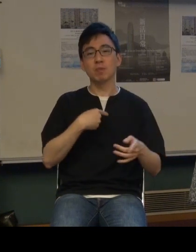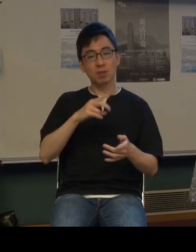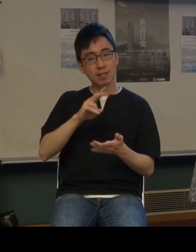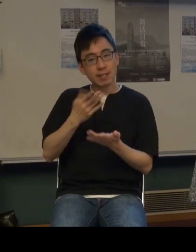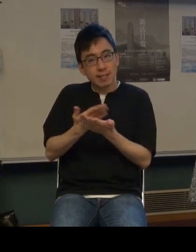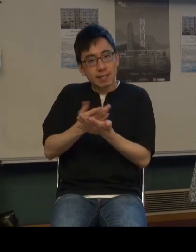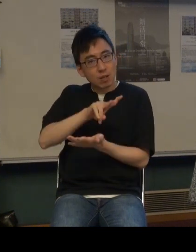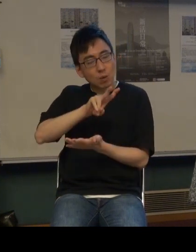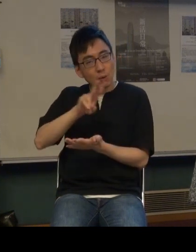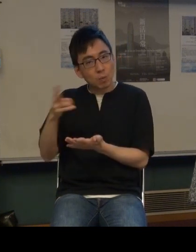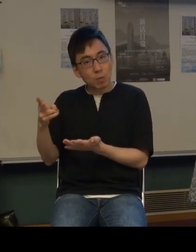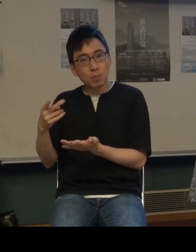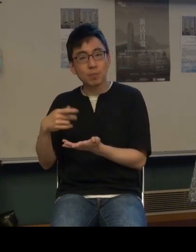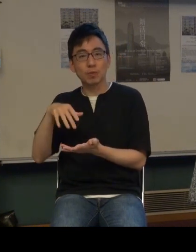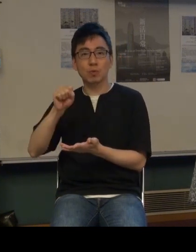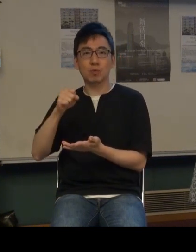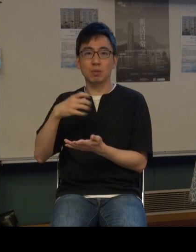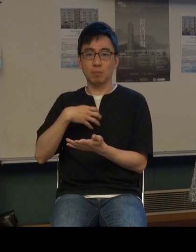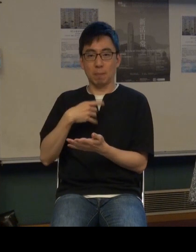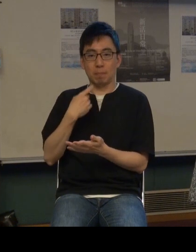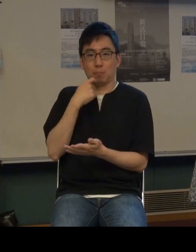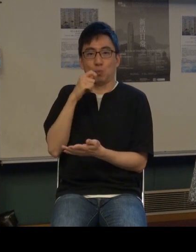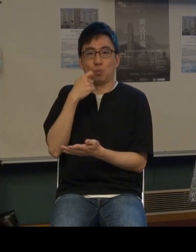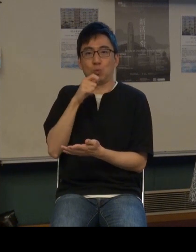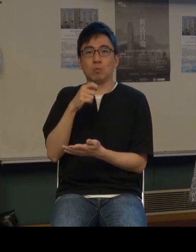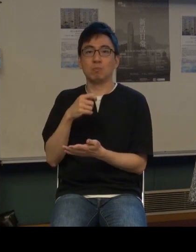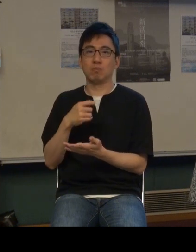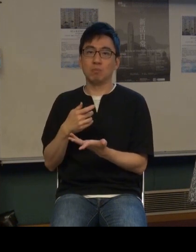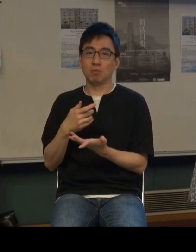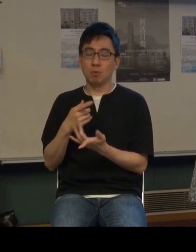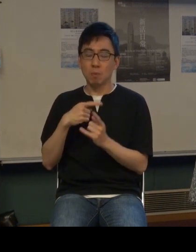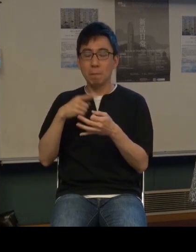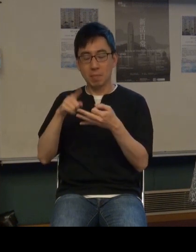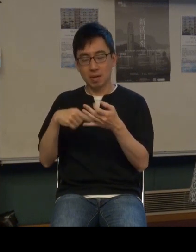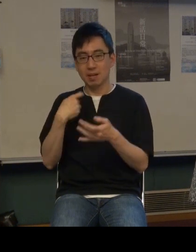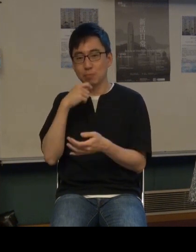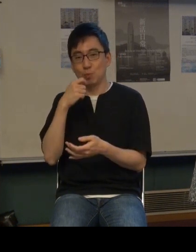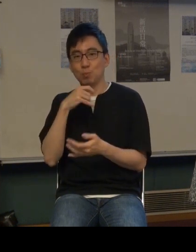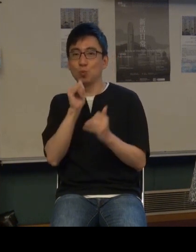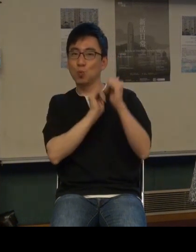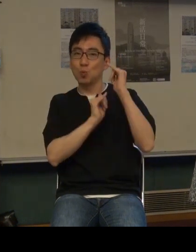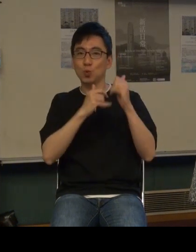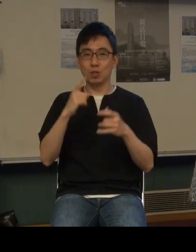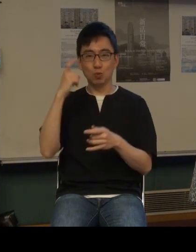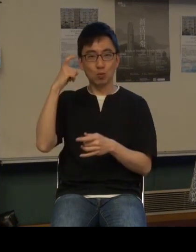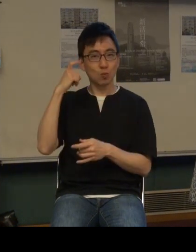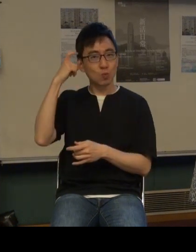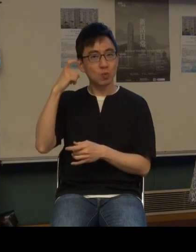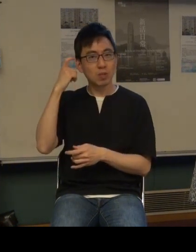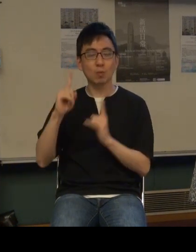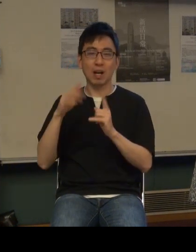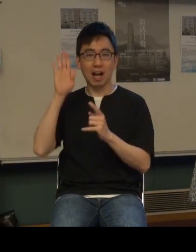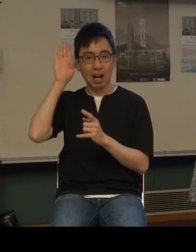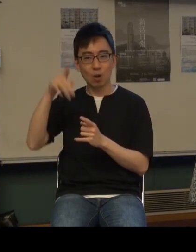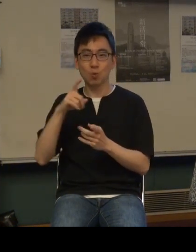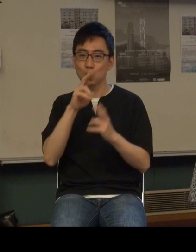佢採取一個比較我哋叫簡約古典主義或者後古典主義嘅形式啊。 其中一個好顯